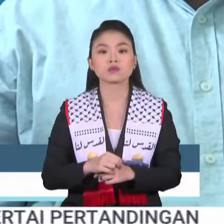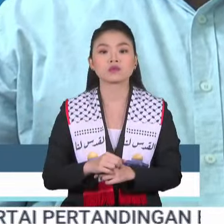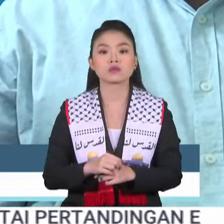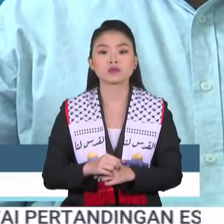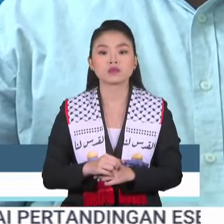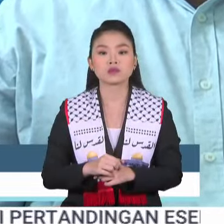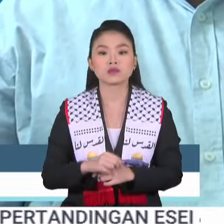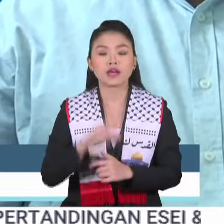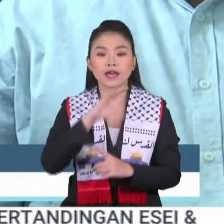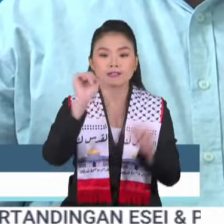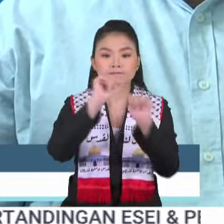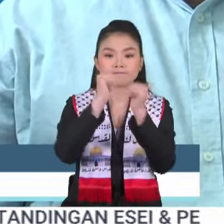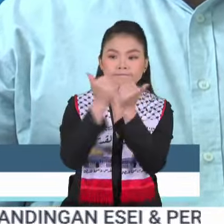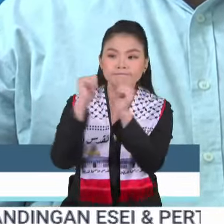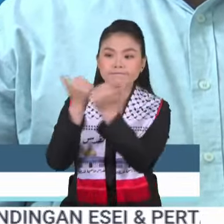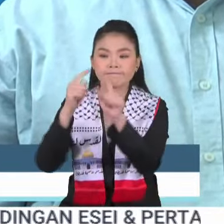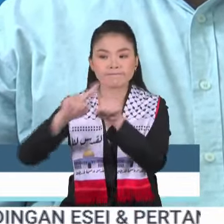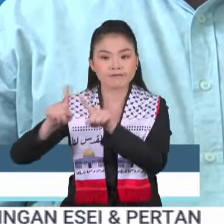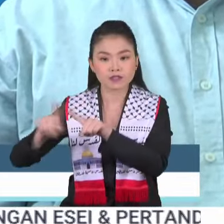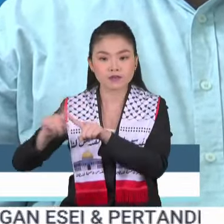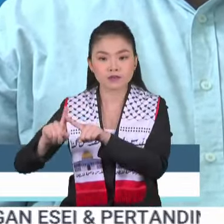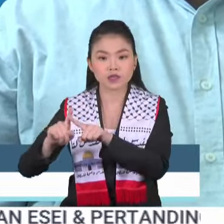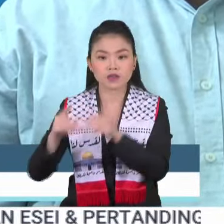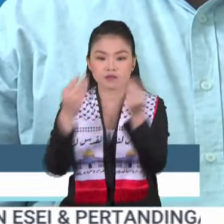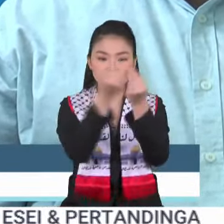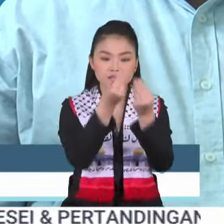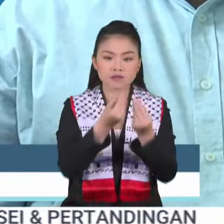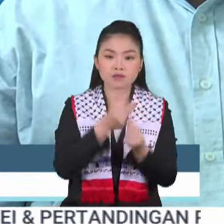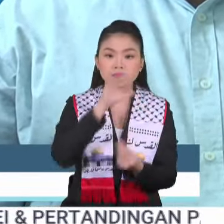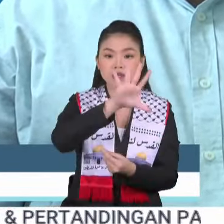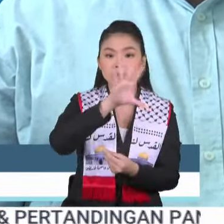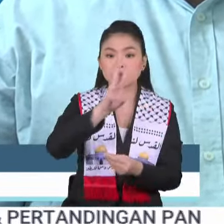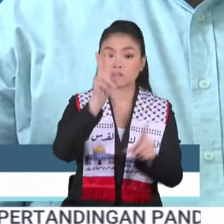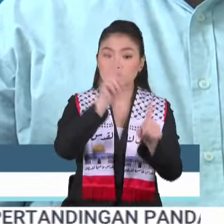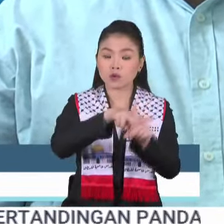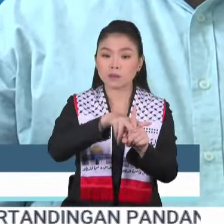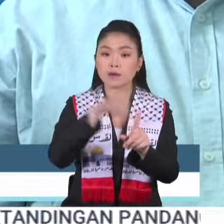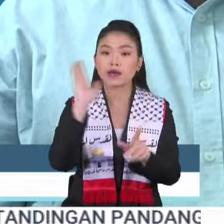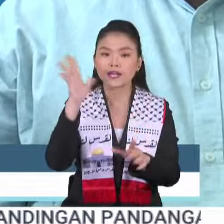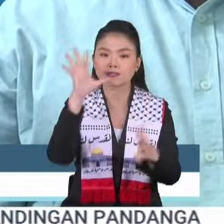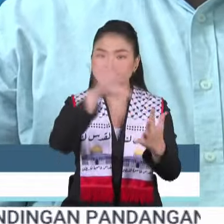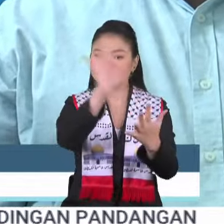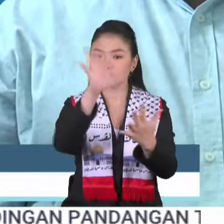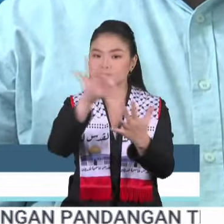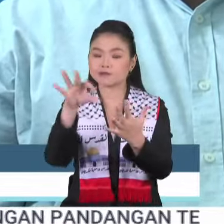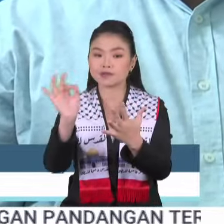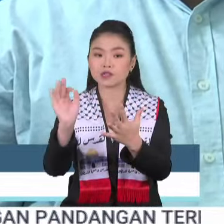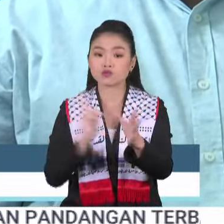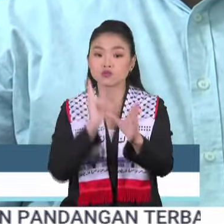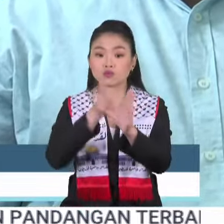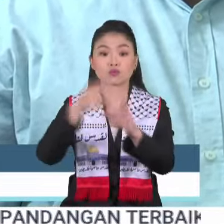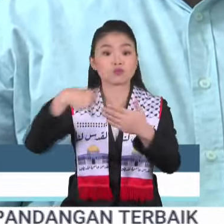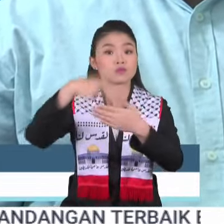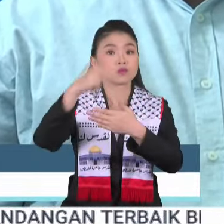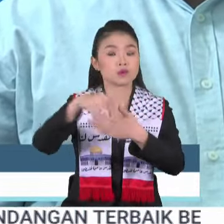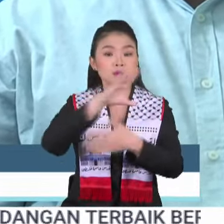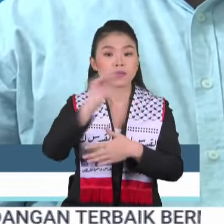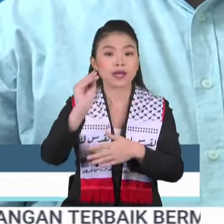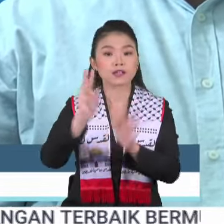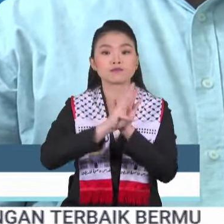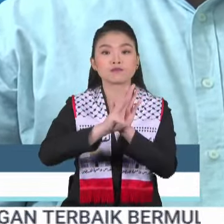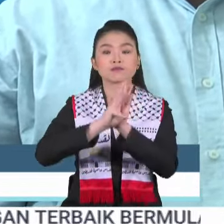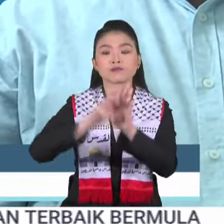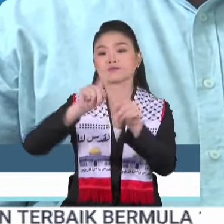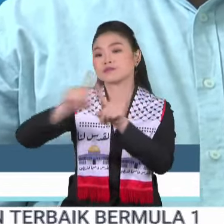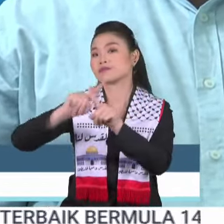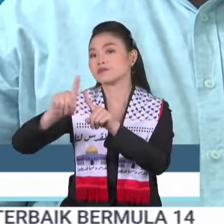PEBD dan persatuan-persatuan. Seramai 56 pemohon akan dipilih untuk menyertai program ini dan mewakili setiap